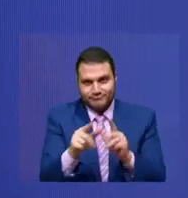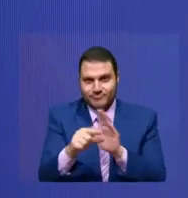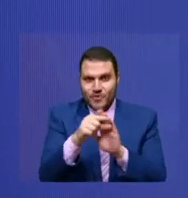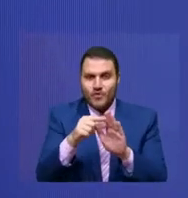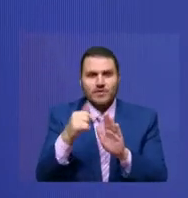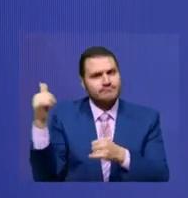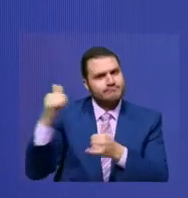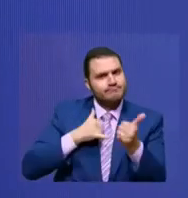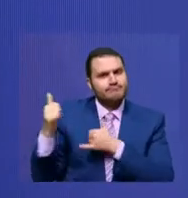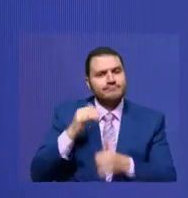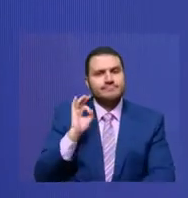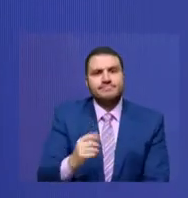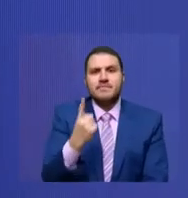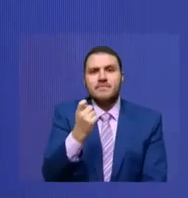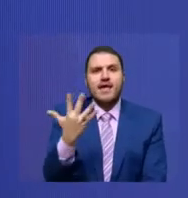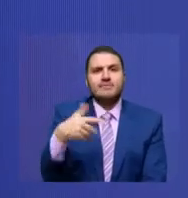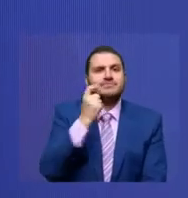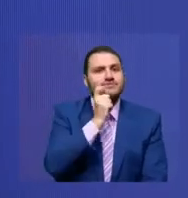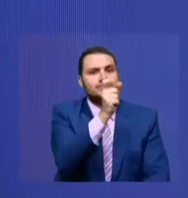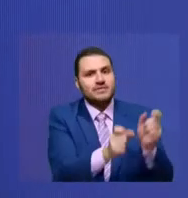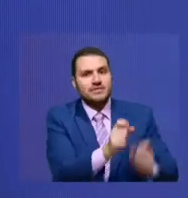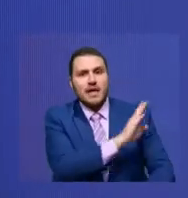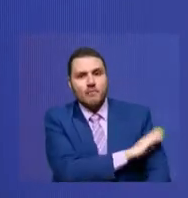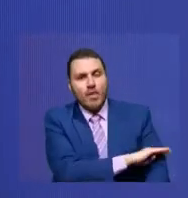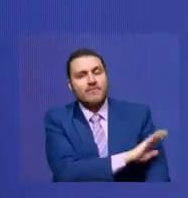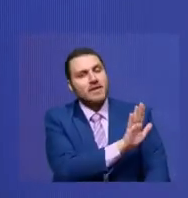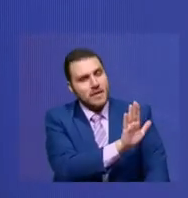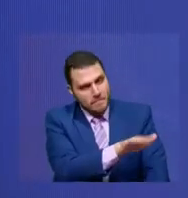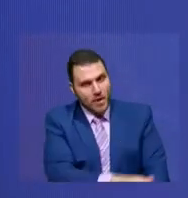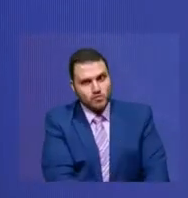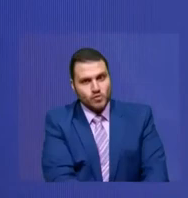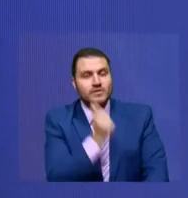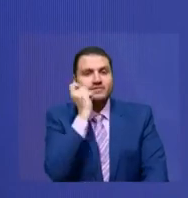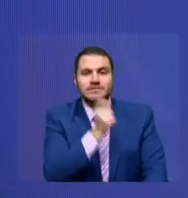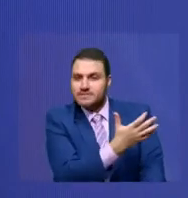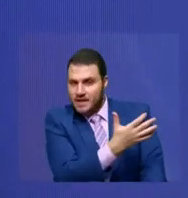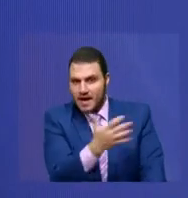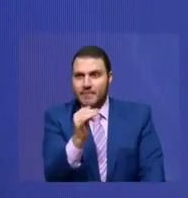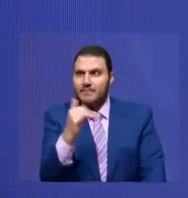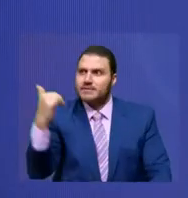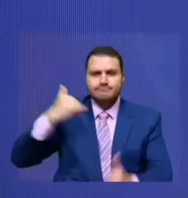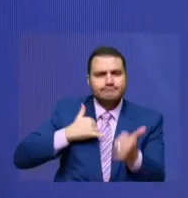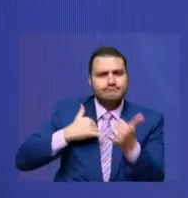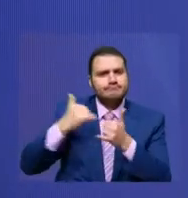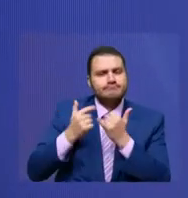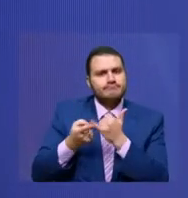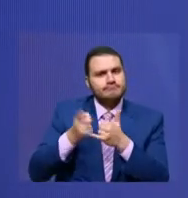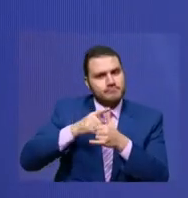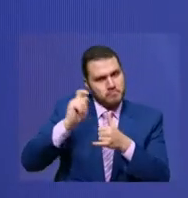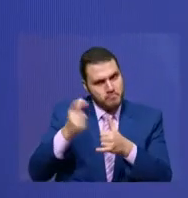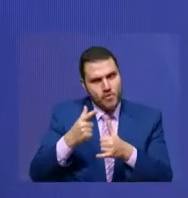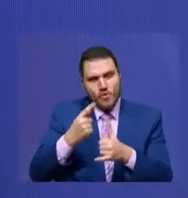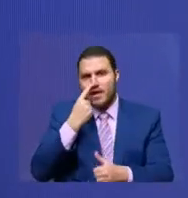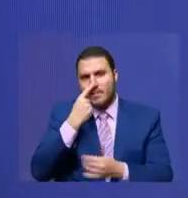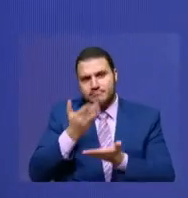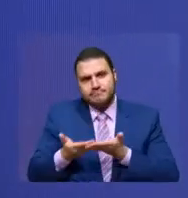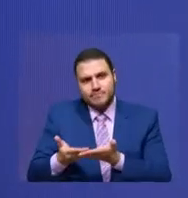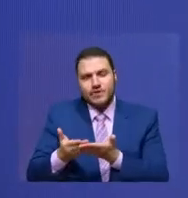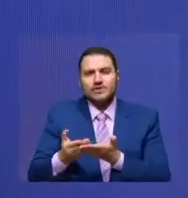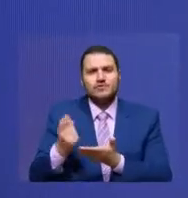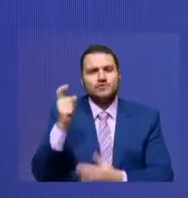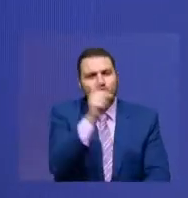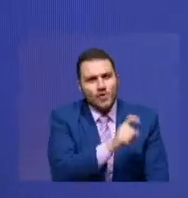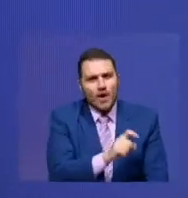وهناك 150 كادر، كل هذه الأسماء يستقبلون اتصالاتكم وكذلك أيضا